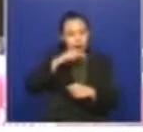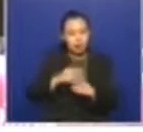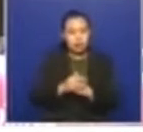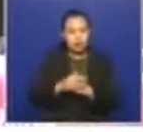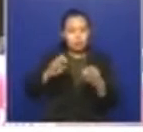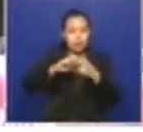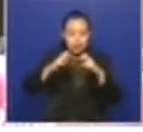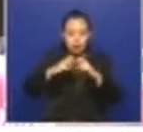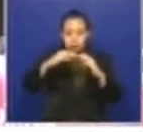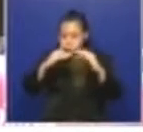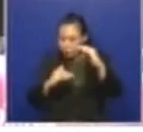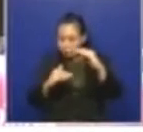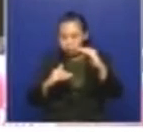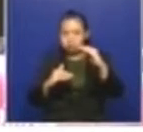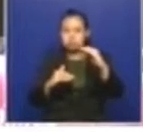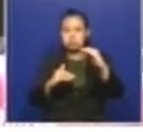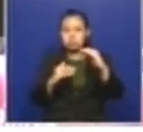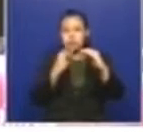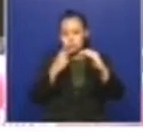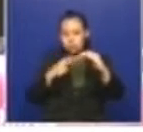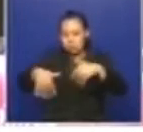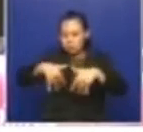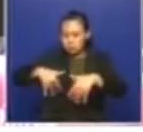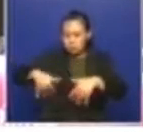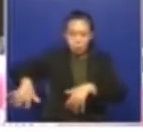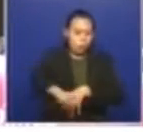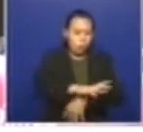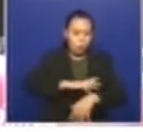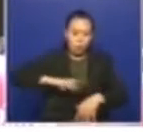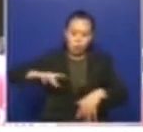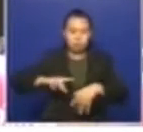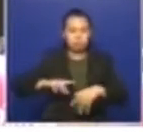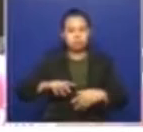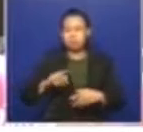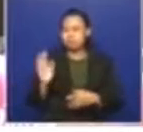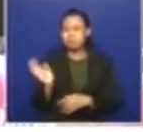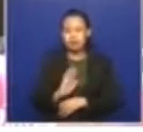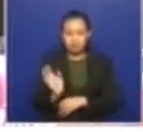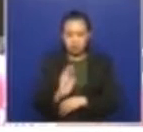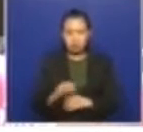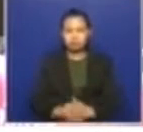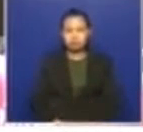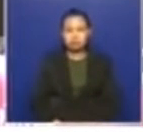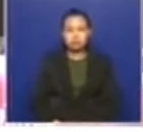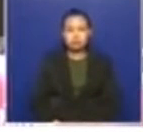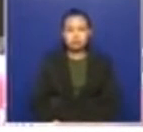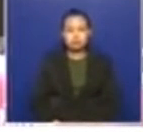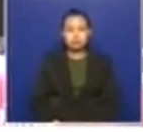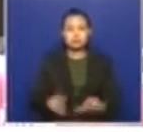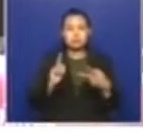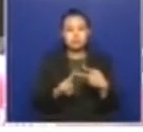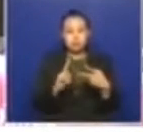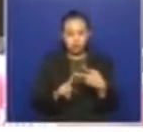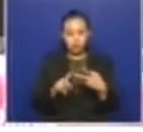ล้ำมาจับคนส่วนใหญ่มันไม่ใช่แบบนั้นนี่คือสิ่งที่ต้องบอกท่านประการที่สองที่รัฐมนตรีพลังงานท่